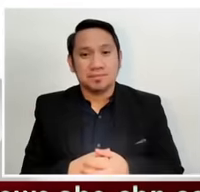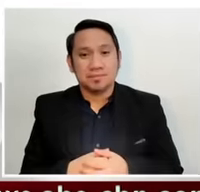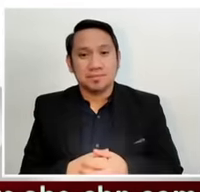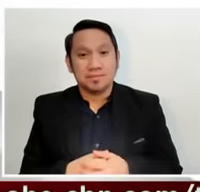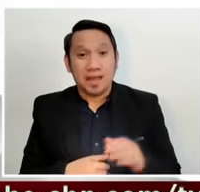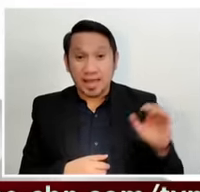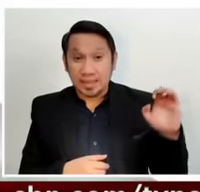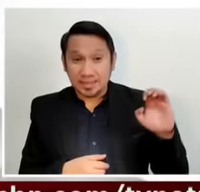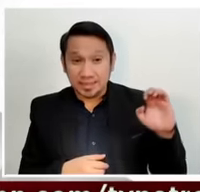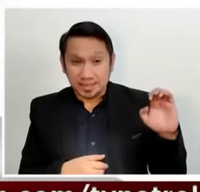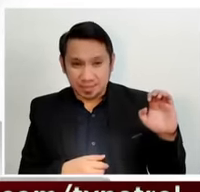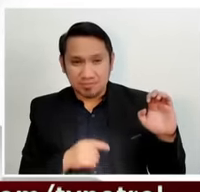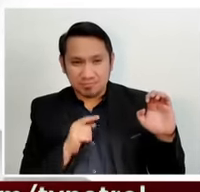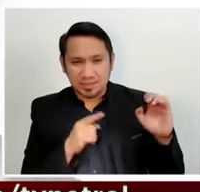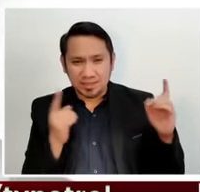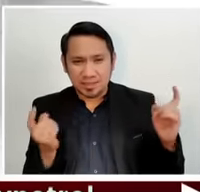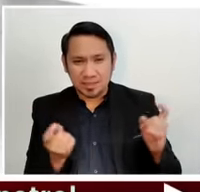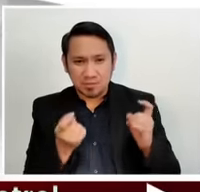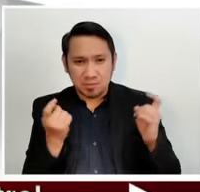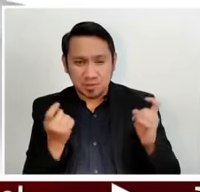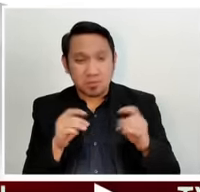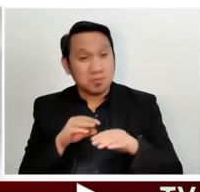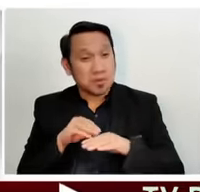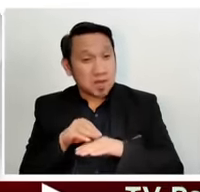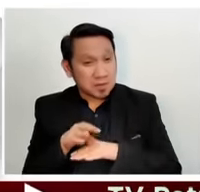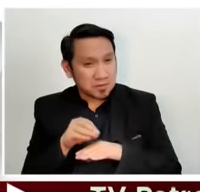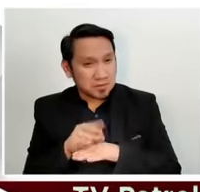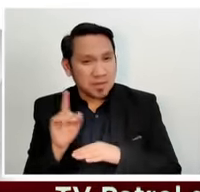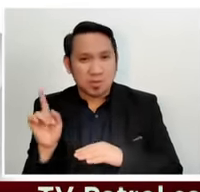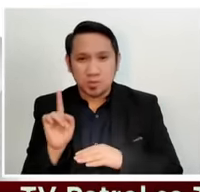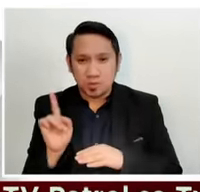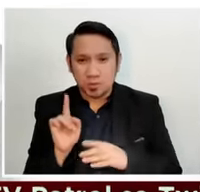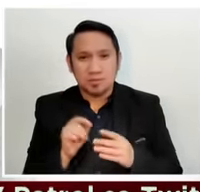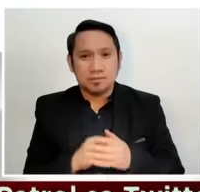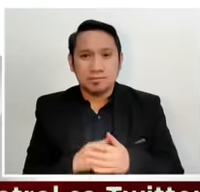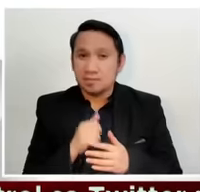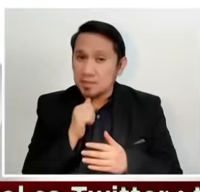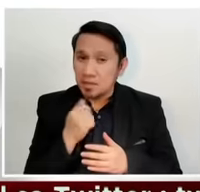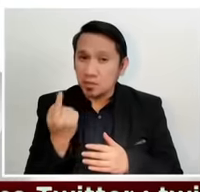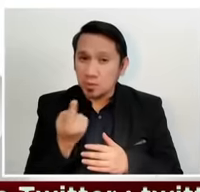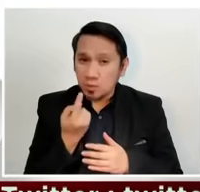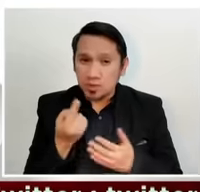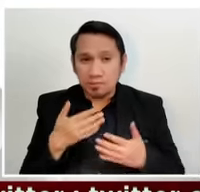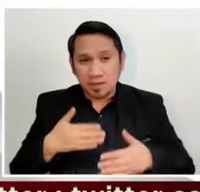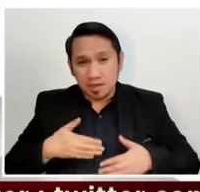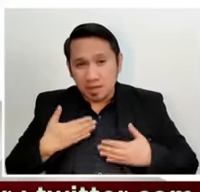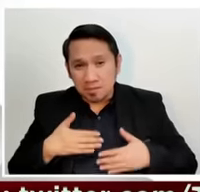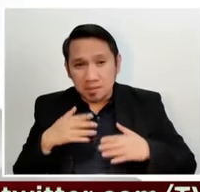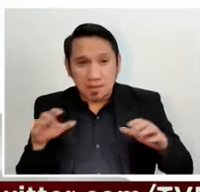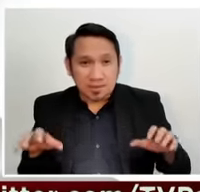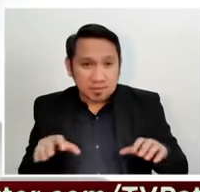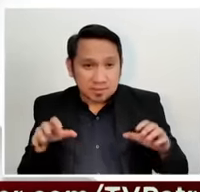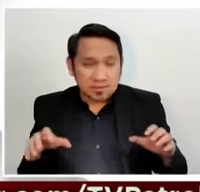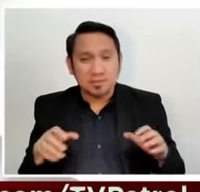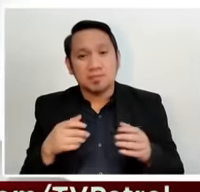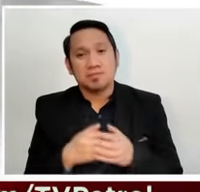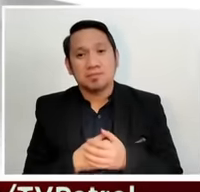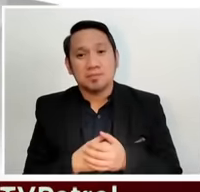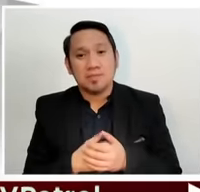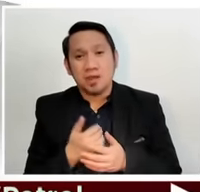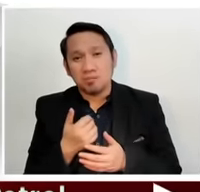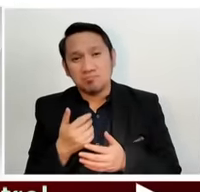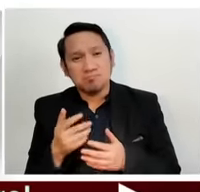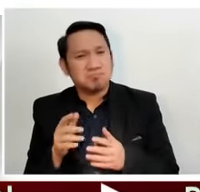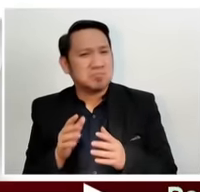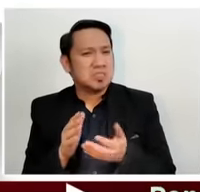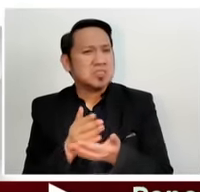Easter, ang winning diskarte naman ni Father Alan, bukod sa masayang activities tulad ng Easter egg hunt, ibahagi rin sa